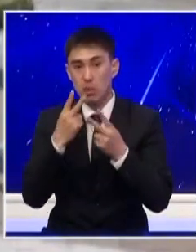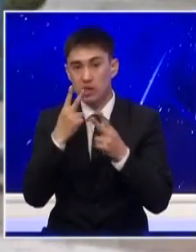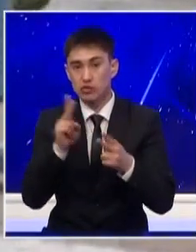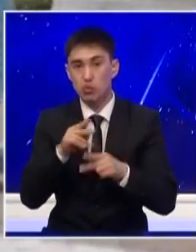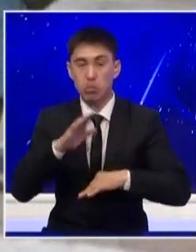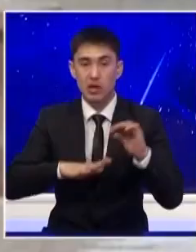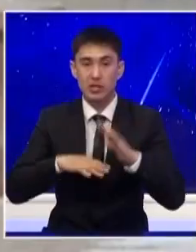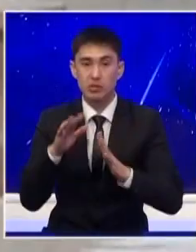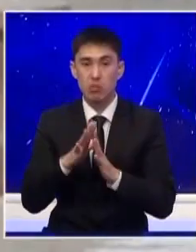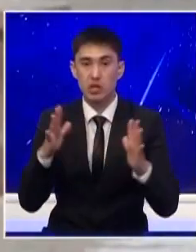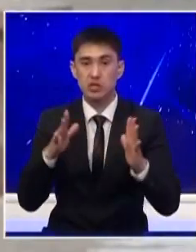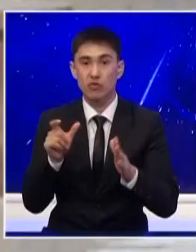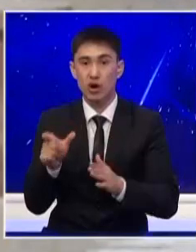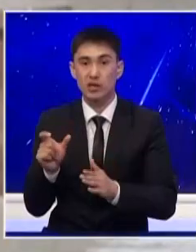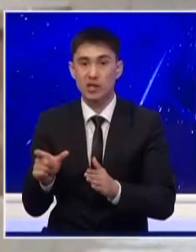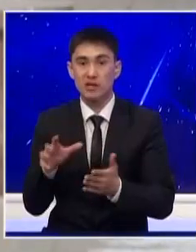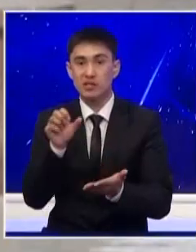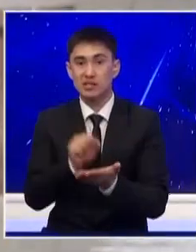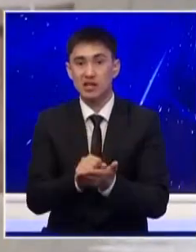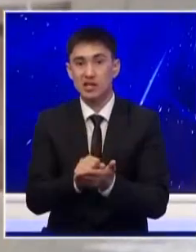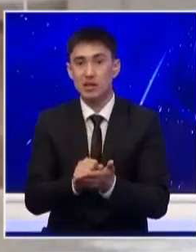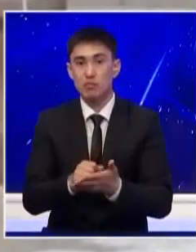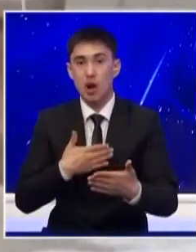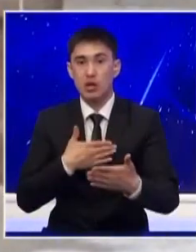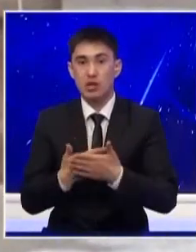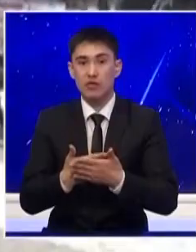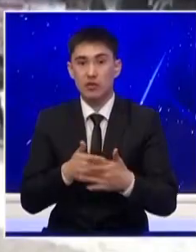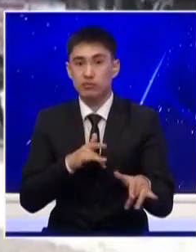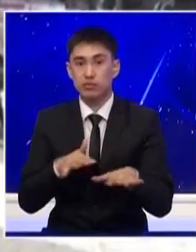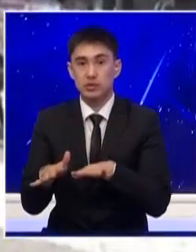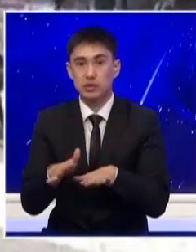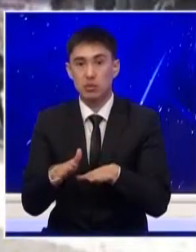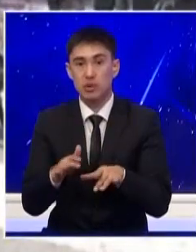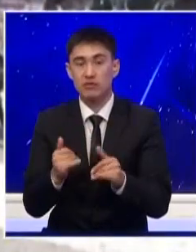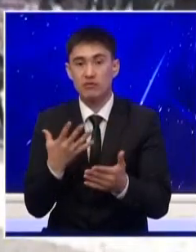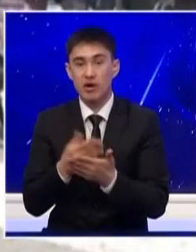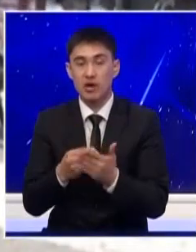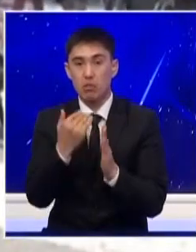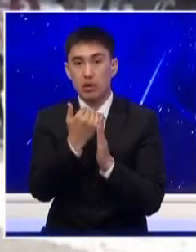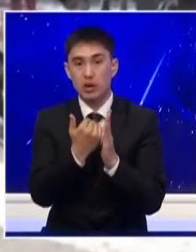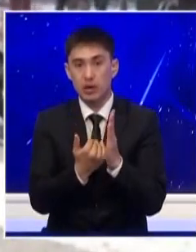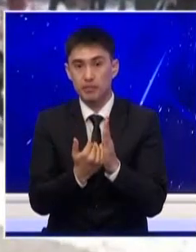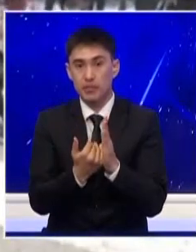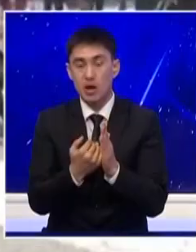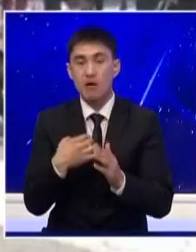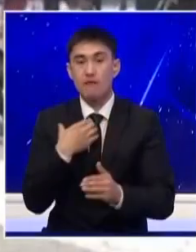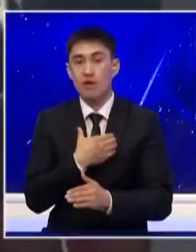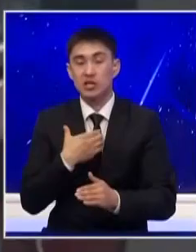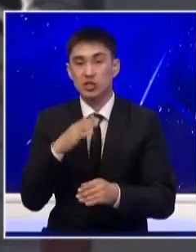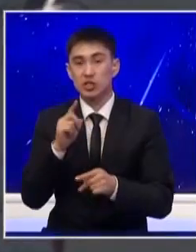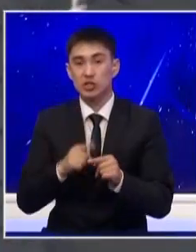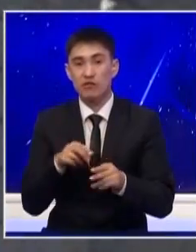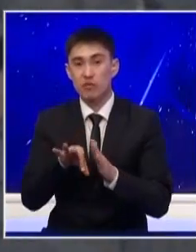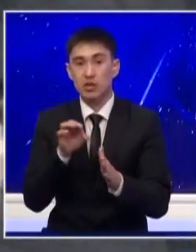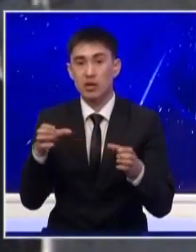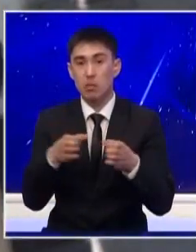что практически большинство кандидатов заняли проактивную позицию по продвижению своих программ. Одной из важных частей